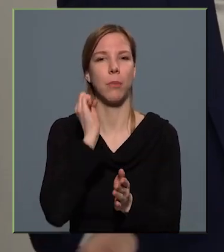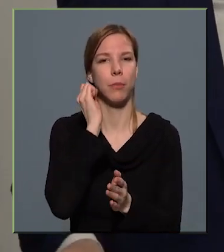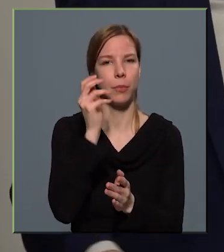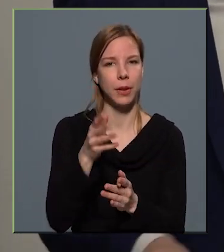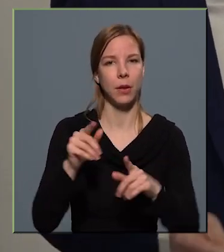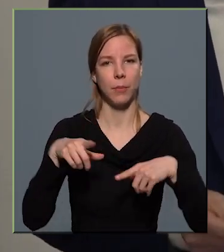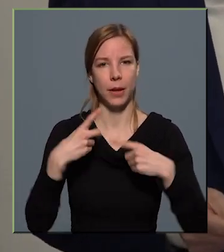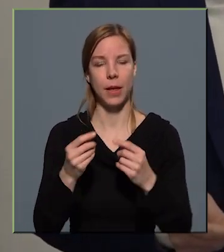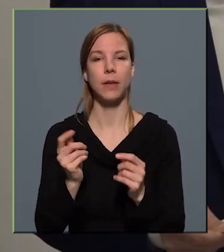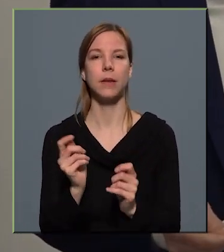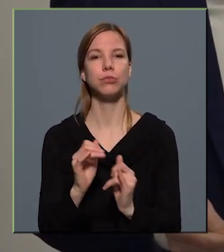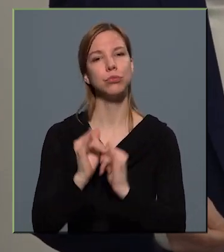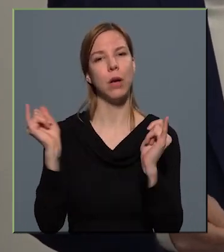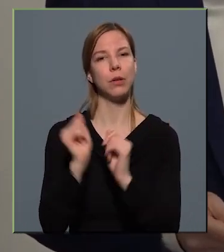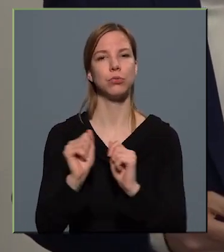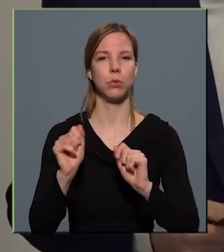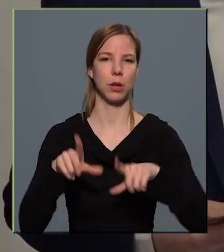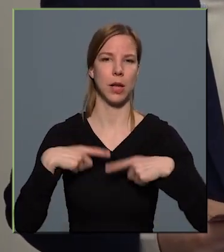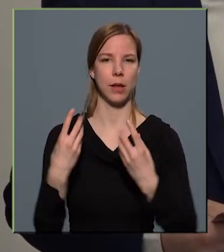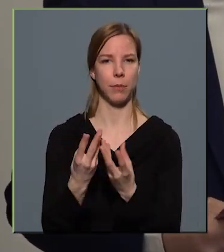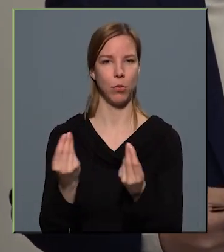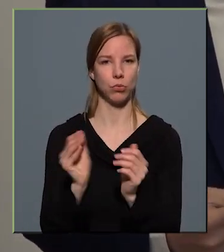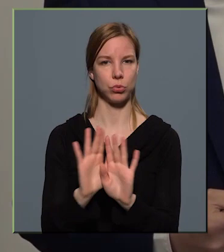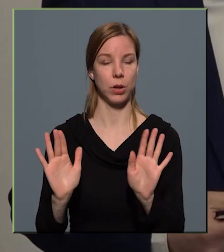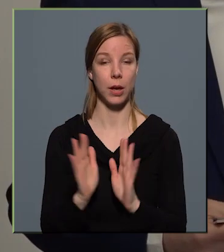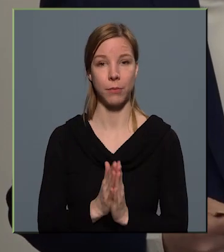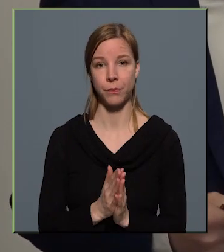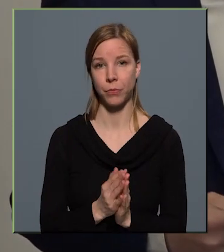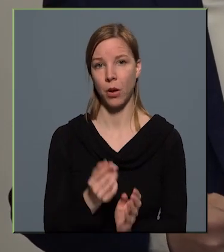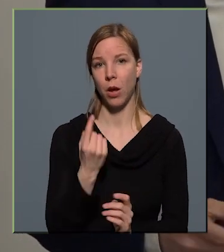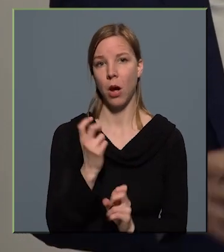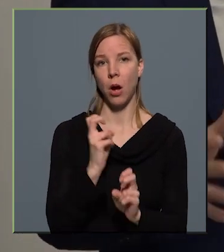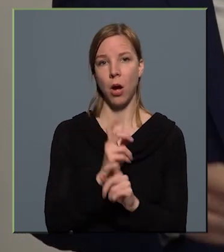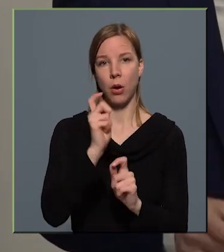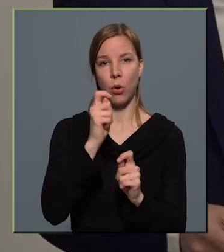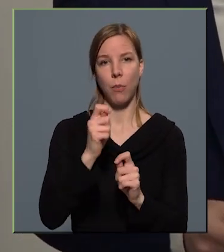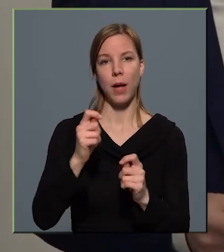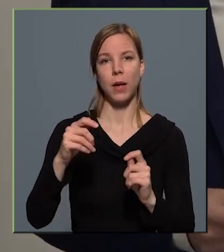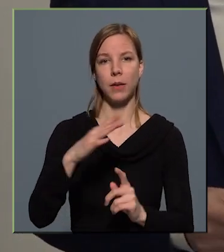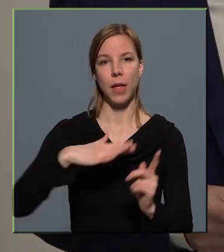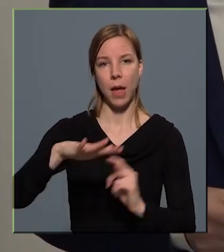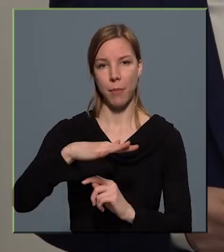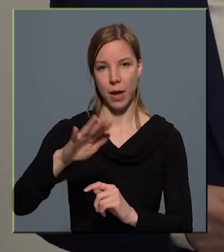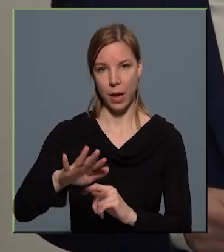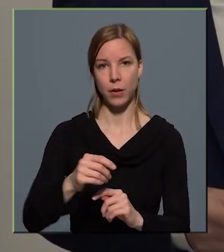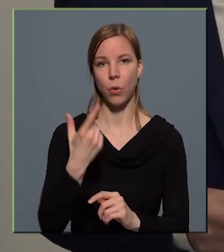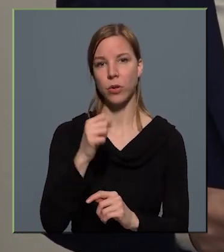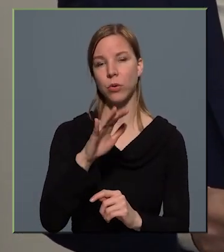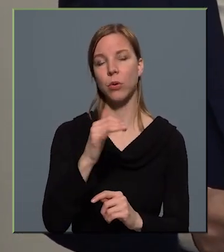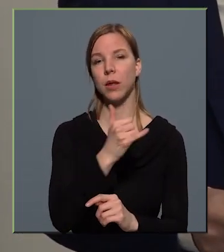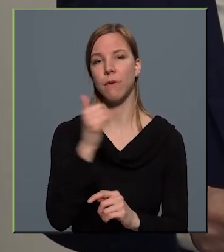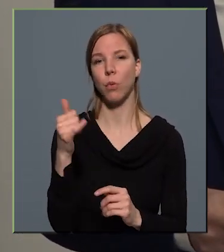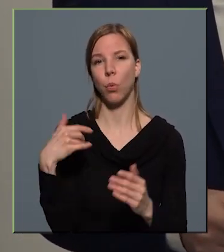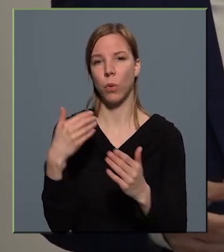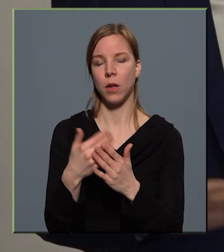és javítsuk az életminőségüket. Magát ezt a kőbányai telephelyet olyan 25 éve használjuk, és